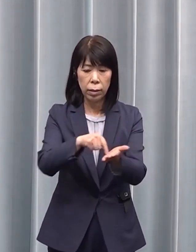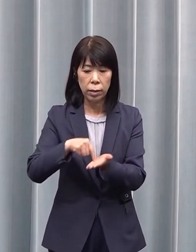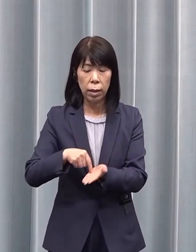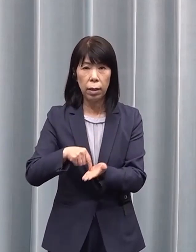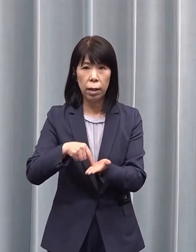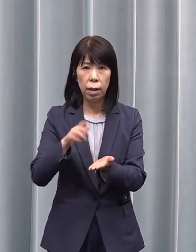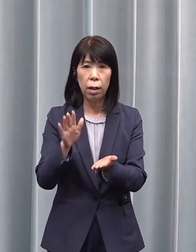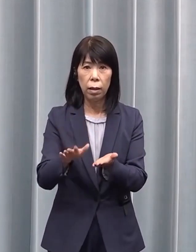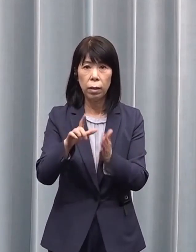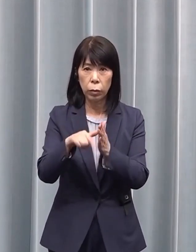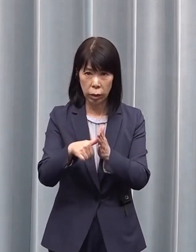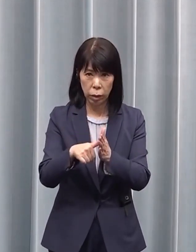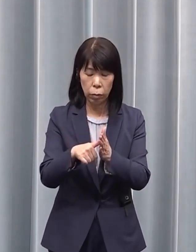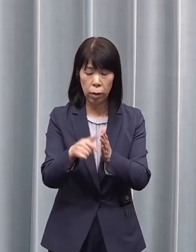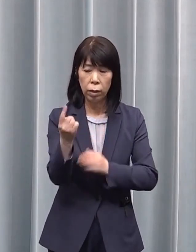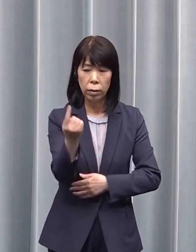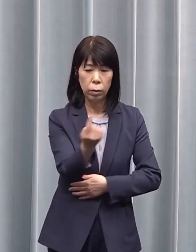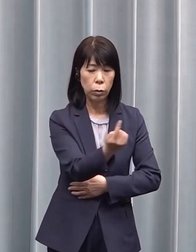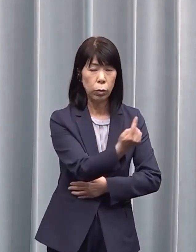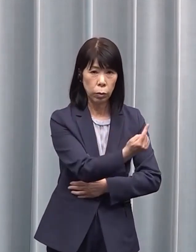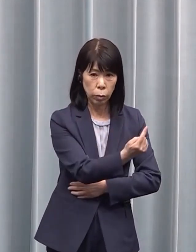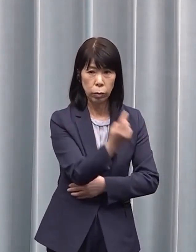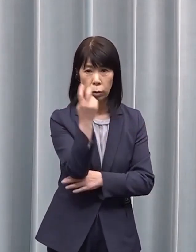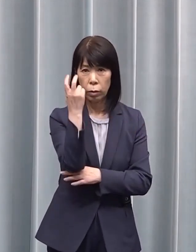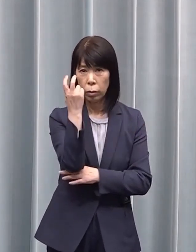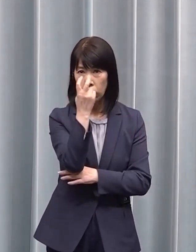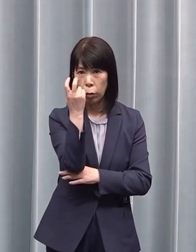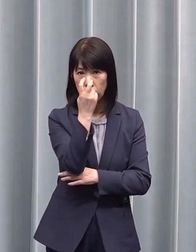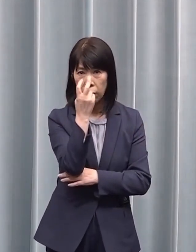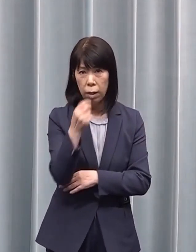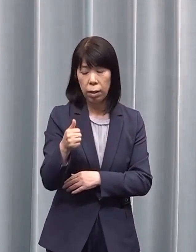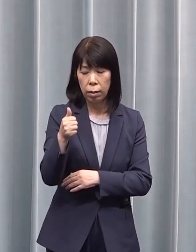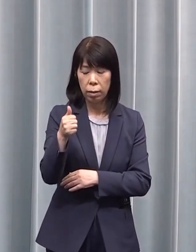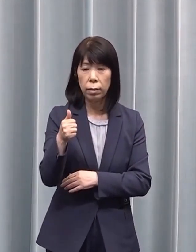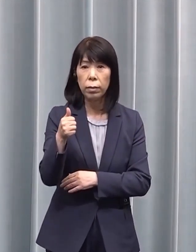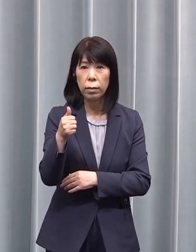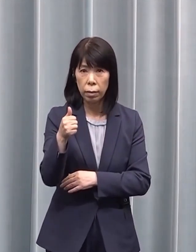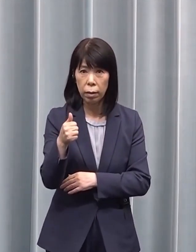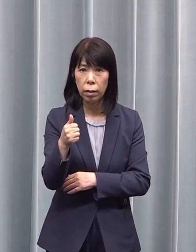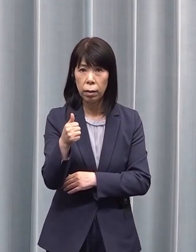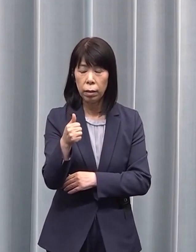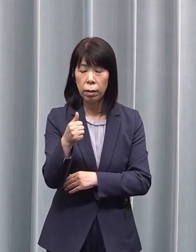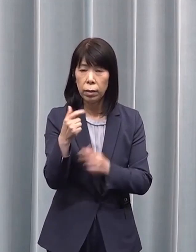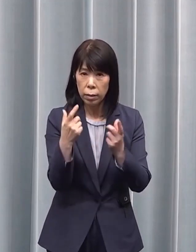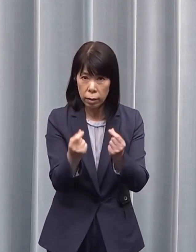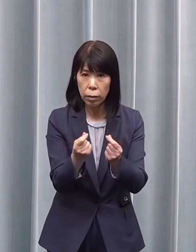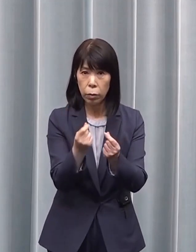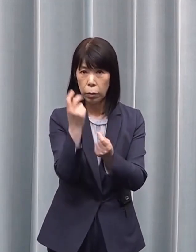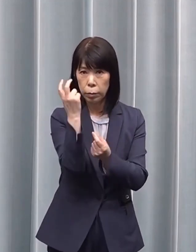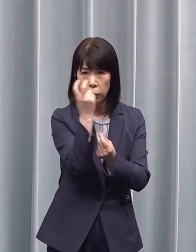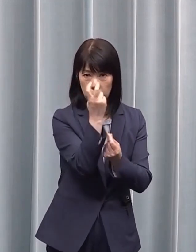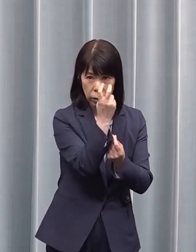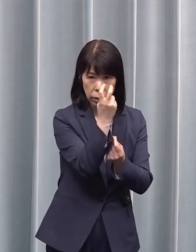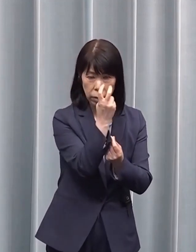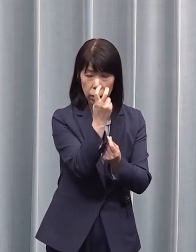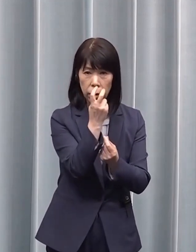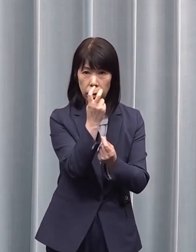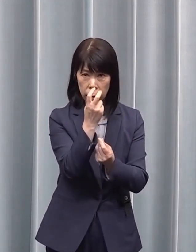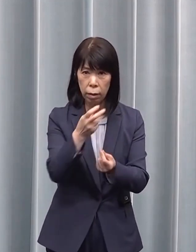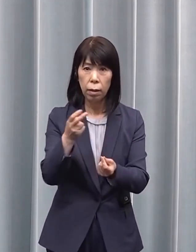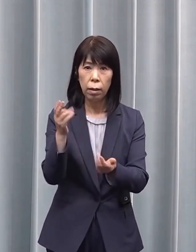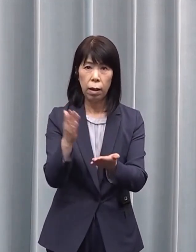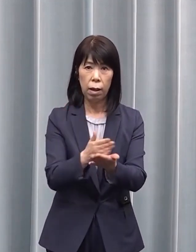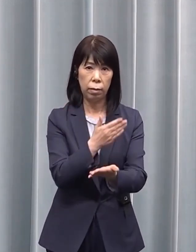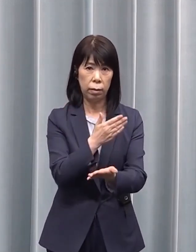一件一件難民認定調査官が事実関係をしっかり調査確認した上で判断するととも